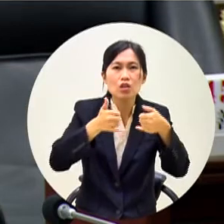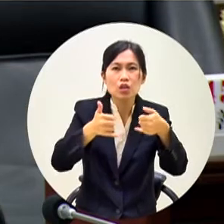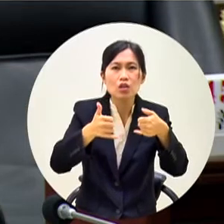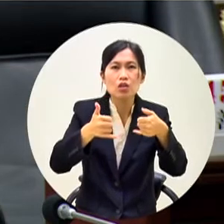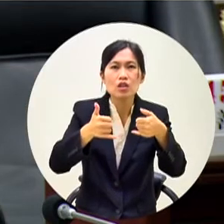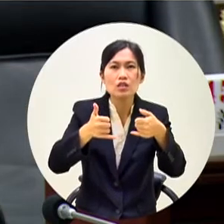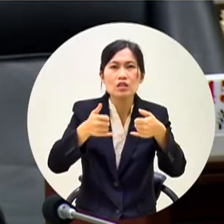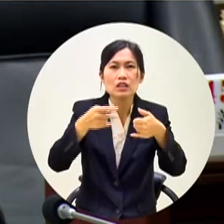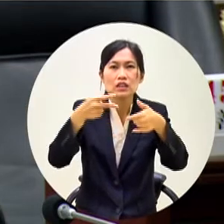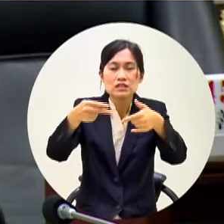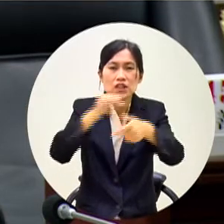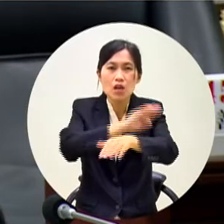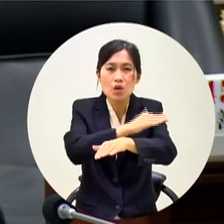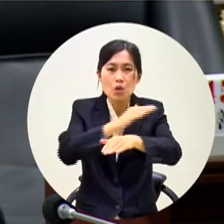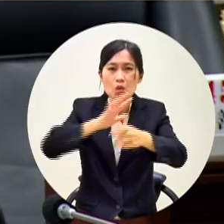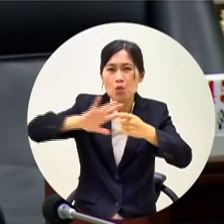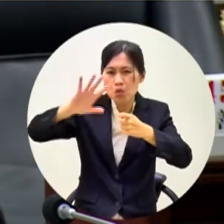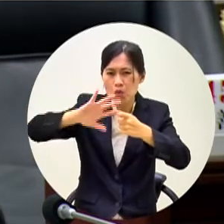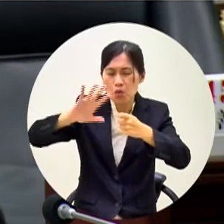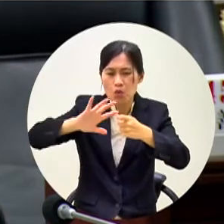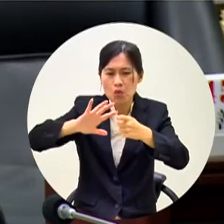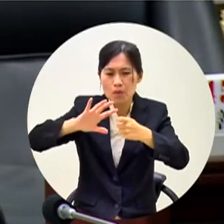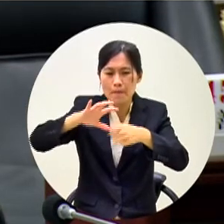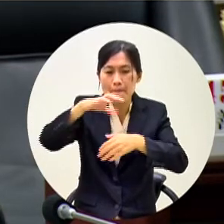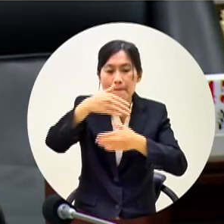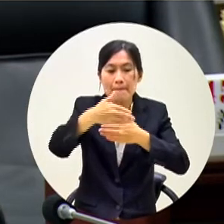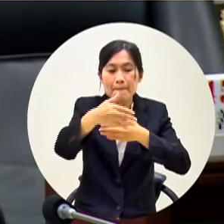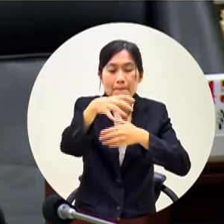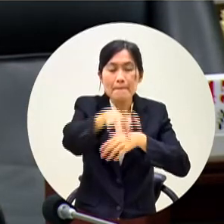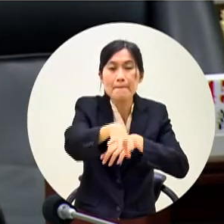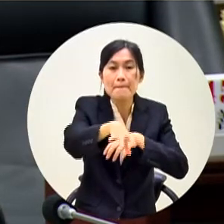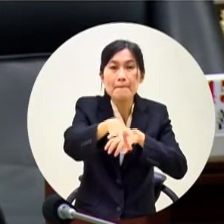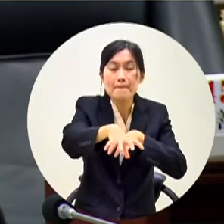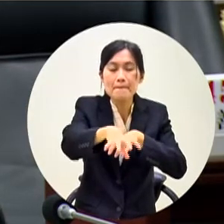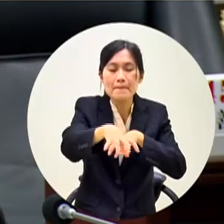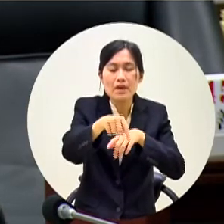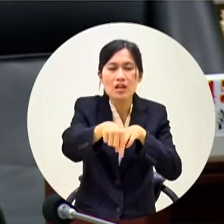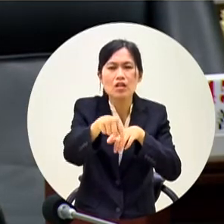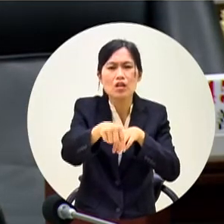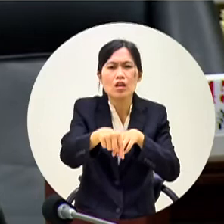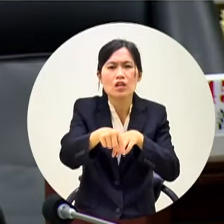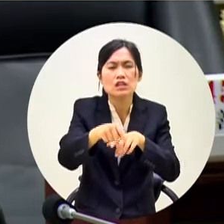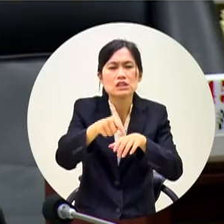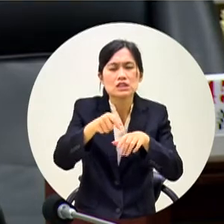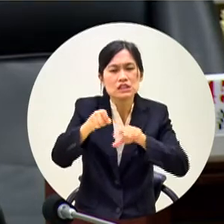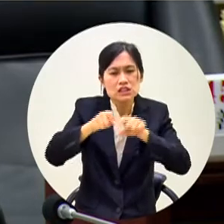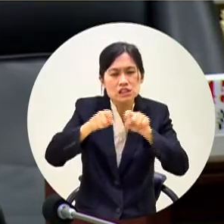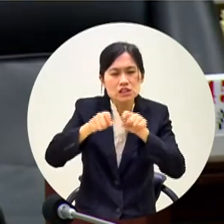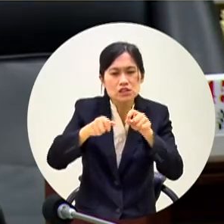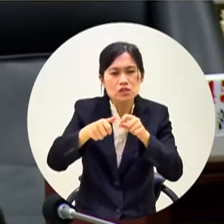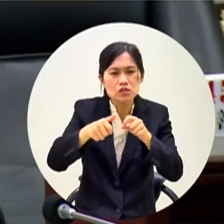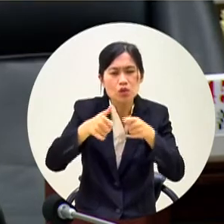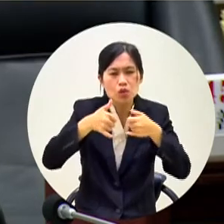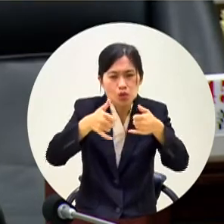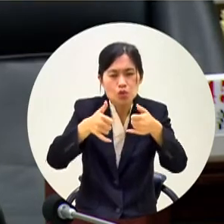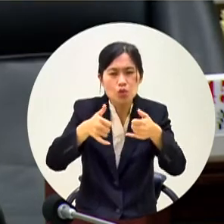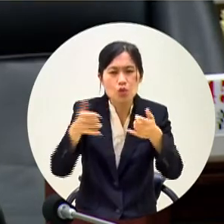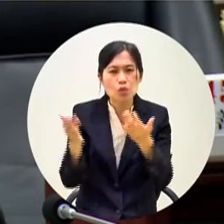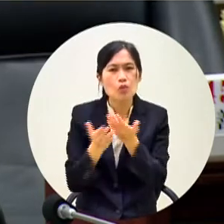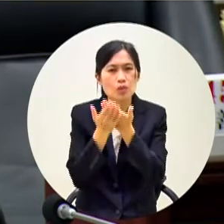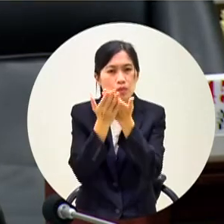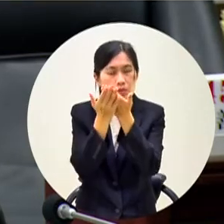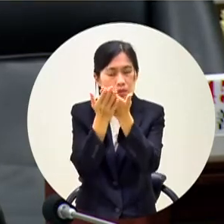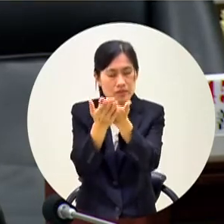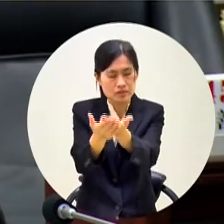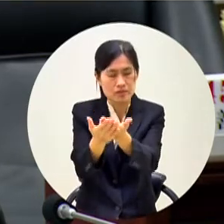这撮吼，有哪纳入按这个计划道路吼，报安尼内政部啊来，是毋是